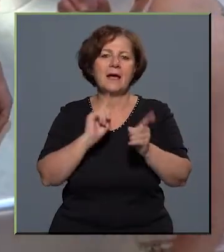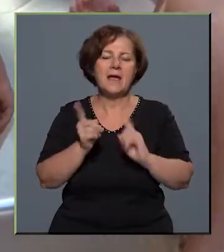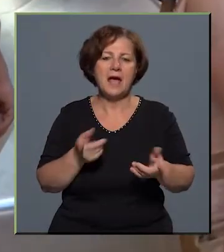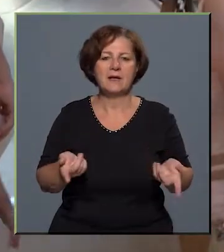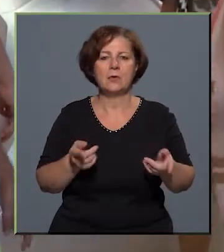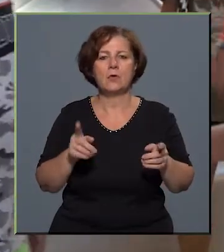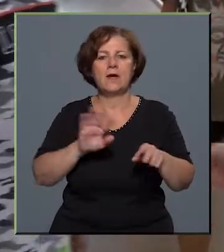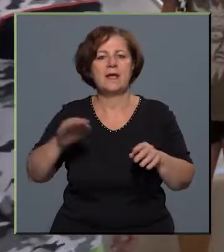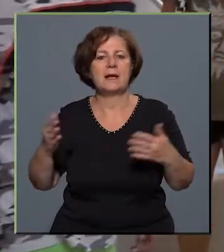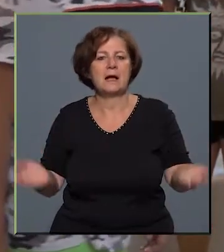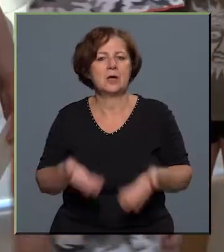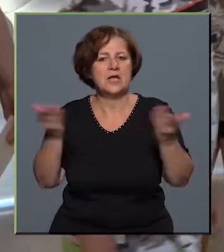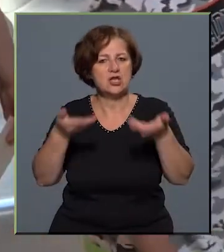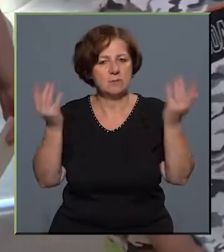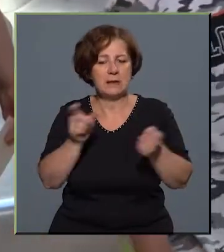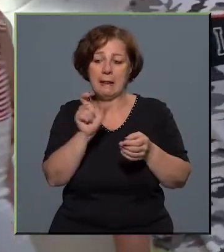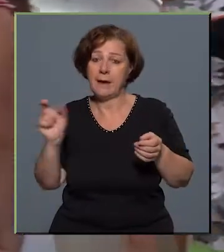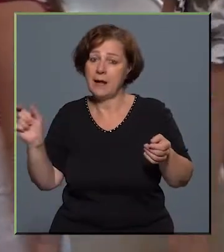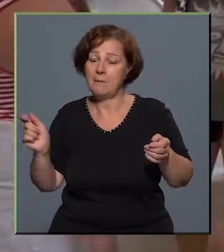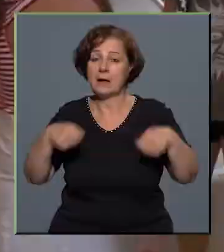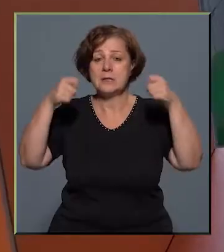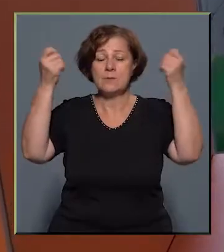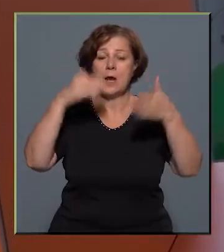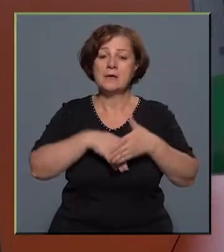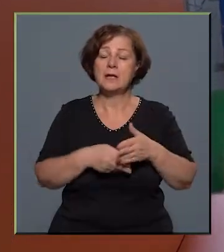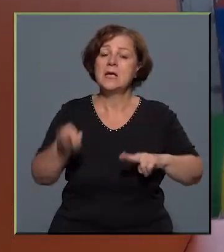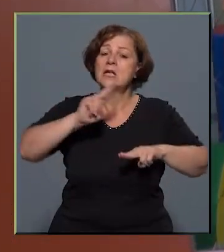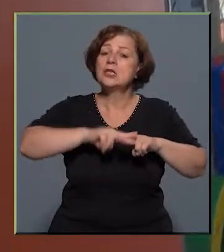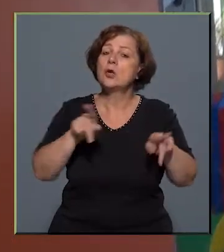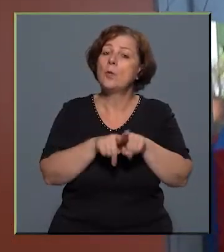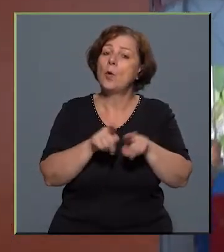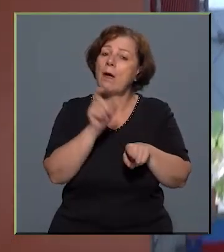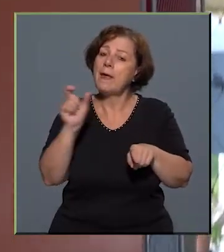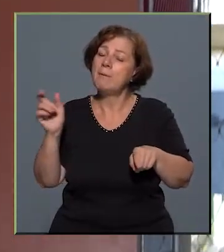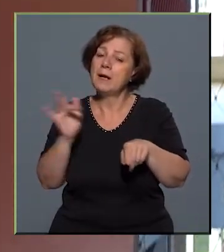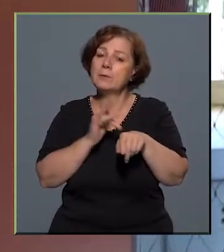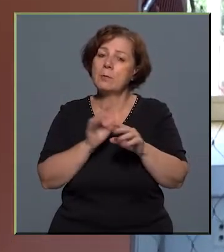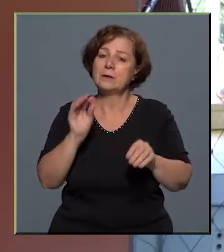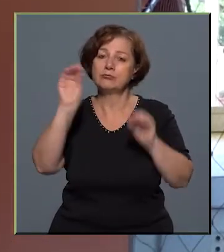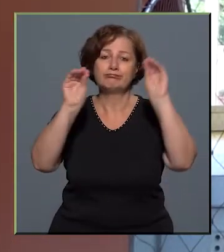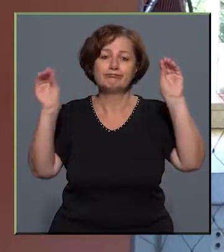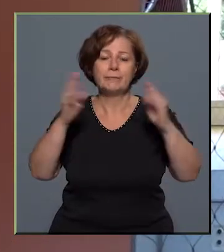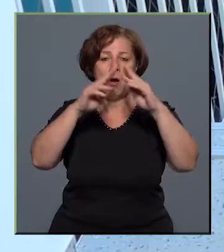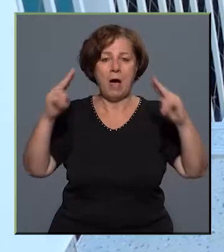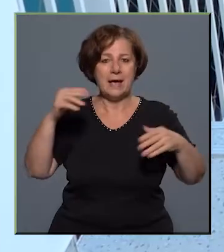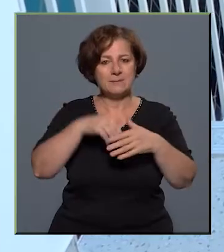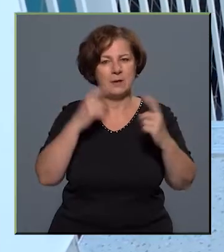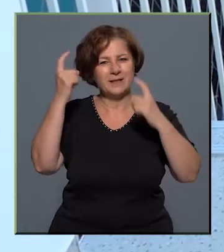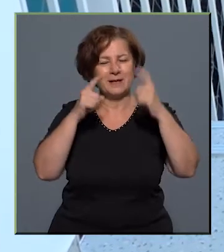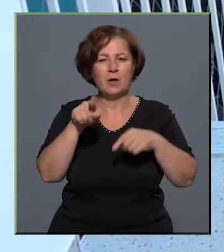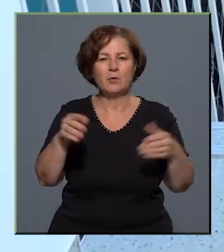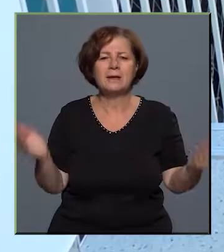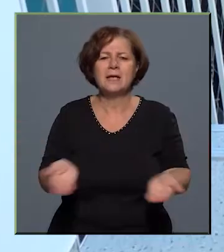által inspirált elemek az épületen, és több olyan elemet próbáltunk megjeleníteni a házban, ami reméljük, hogy